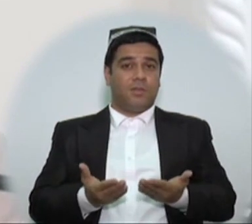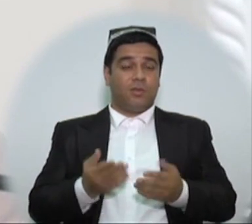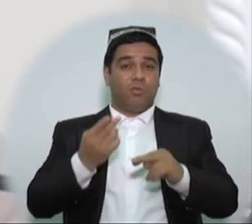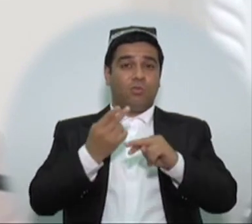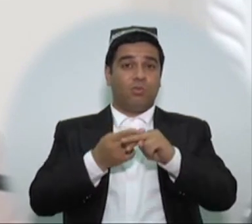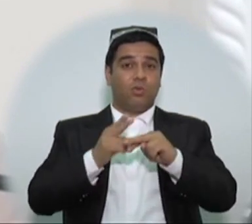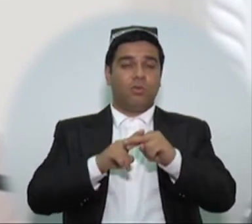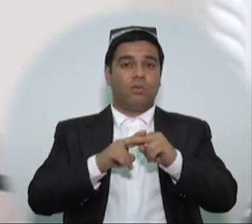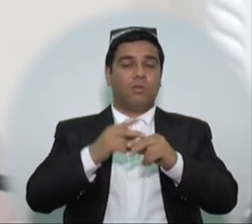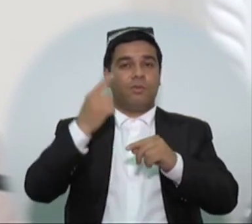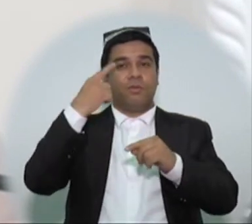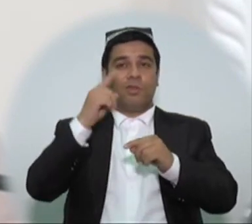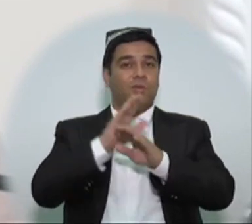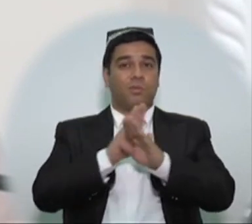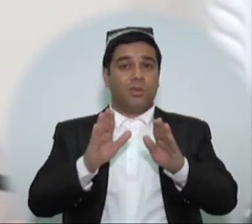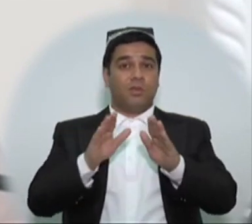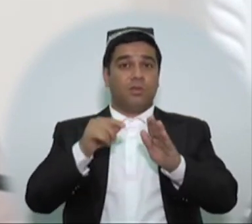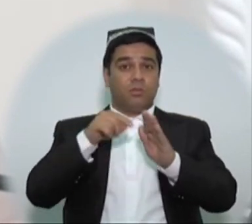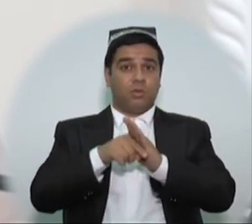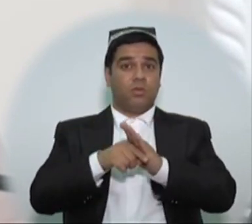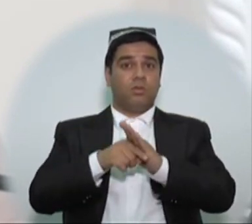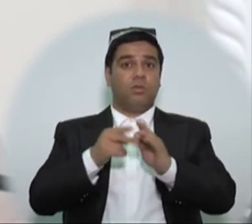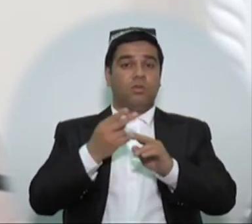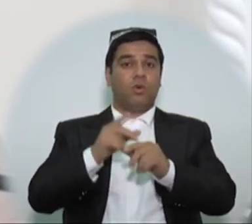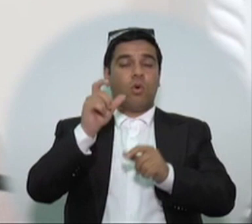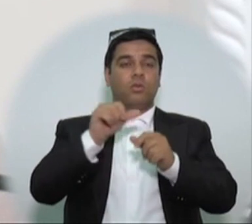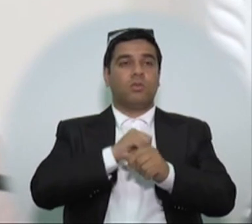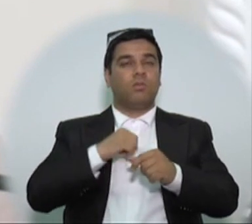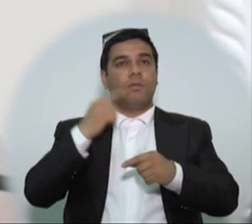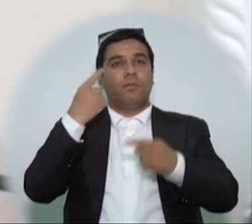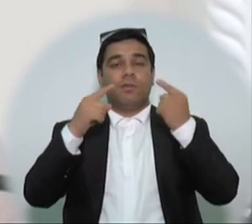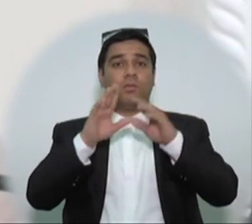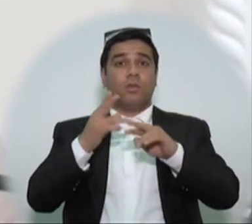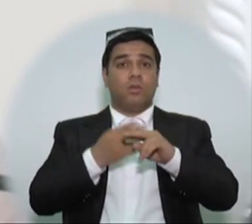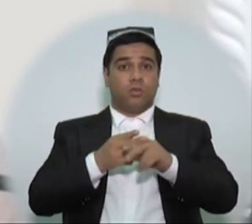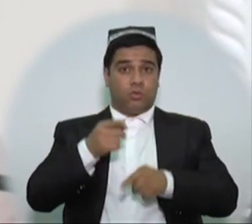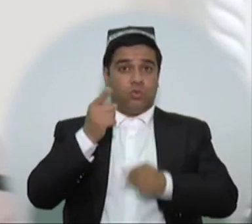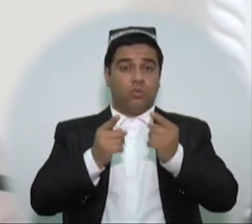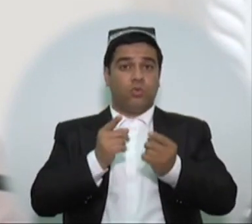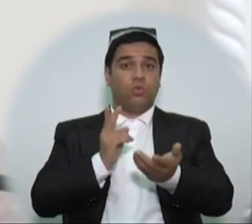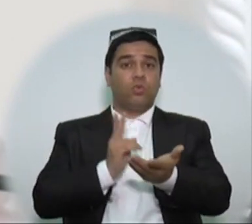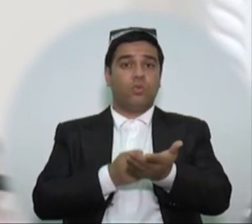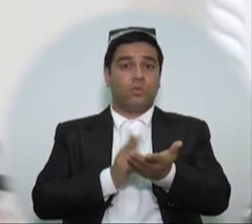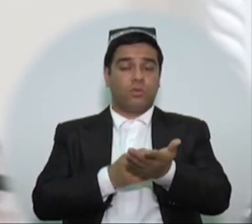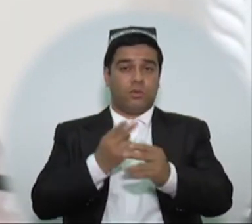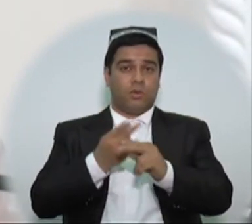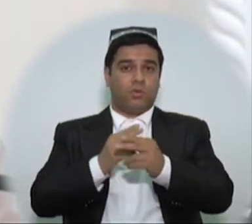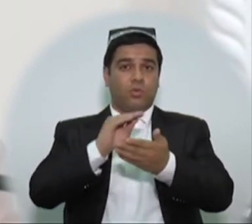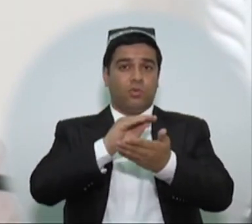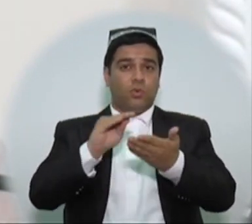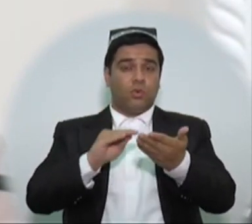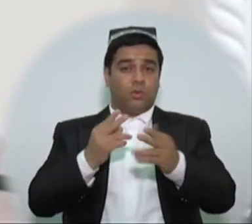Bu roman emas. Odamlar o'zicha o'tirib to'qib olmagan. Bu hujjatlik, dalillik,